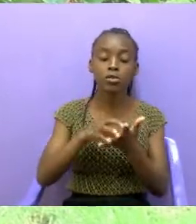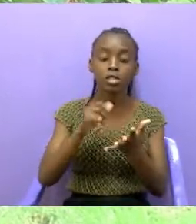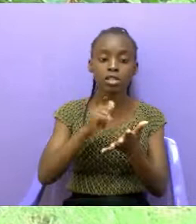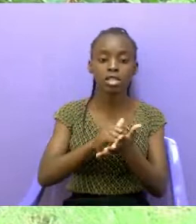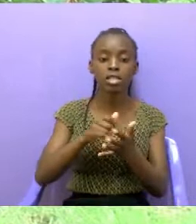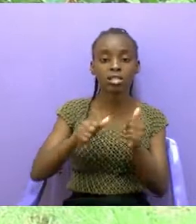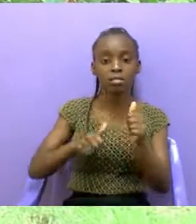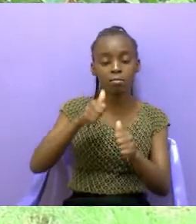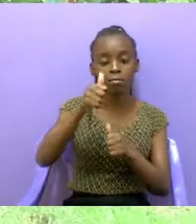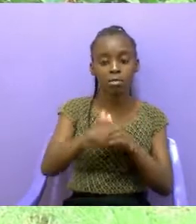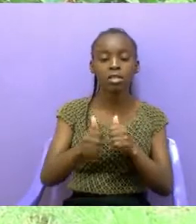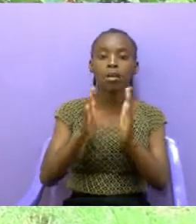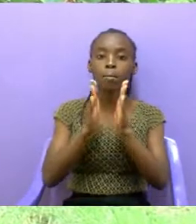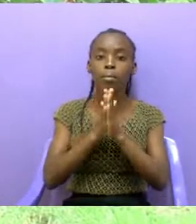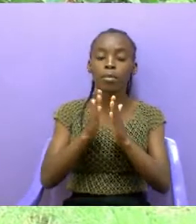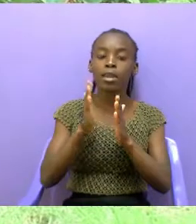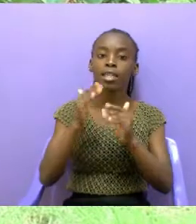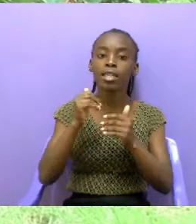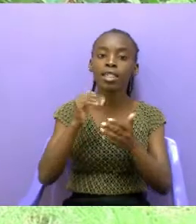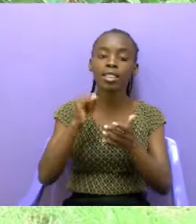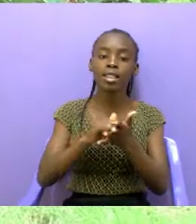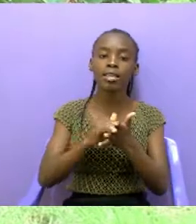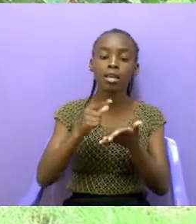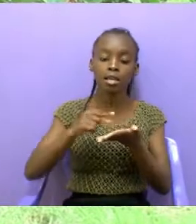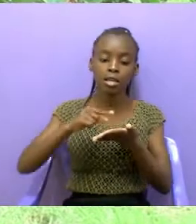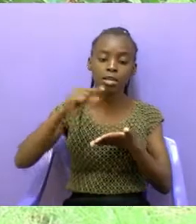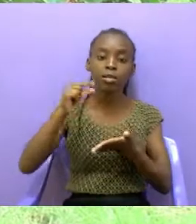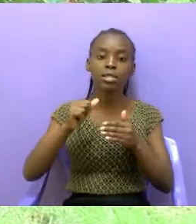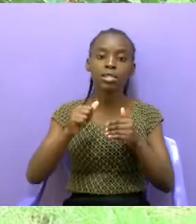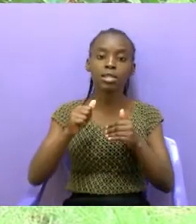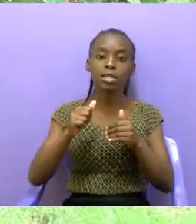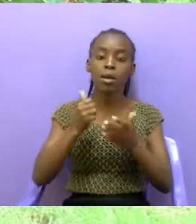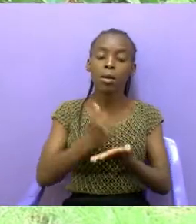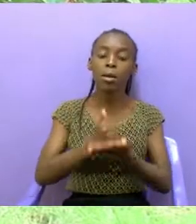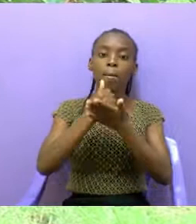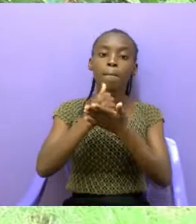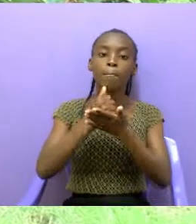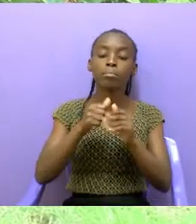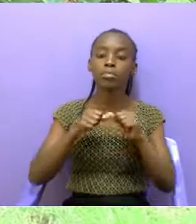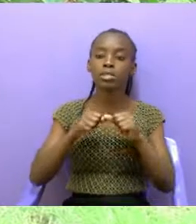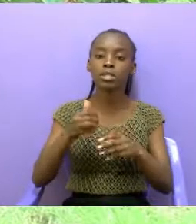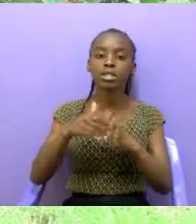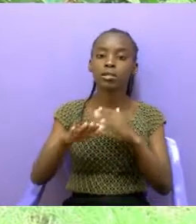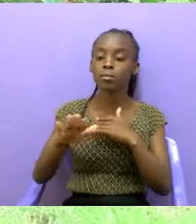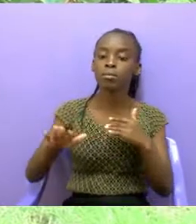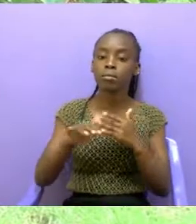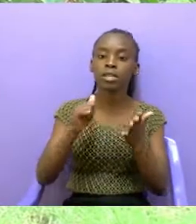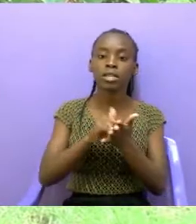tuweze kuomba na wewe kwamba neema ya kukusaidia ubakie kwa hiyo kiwango. Na uwezo wa